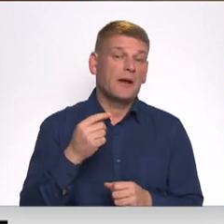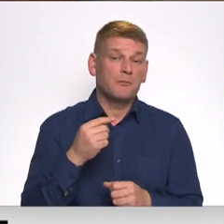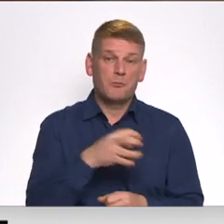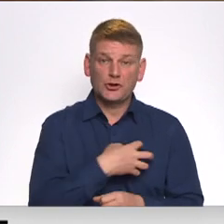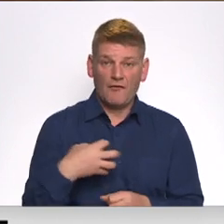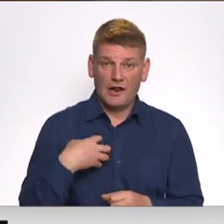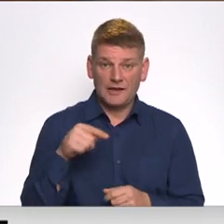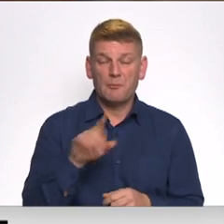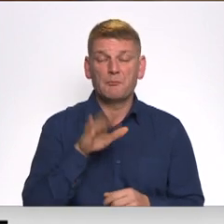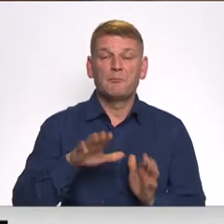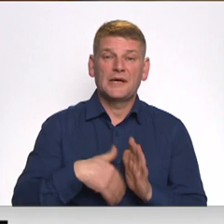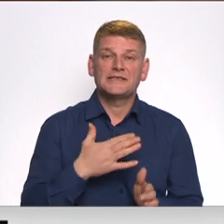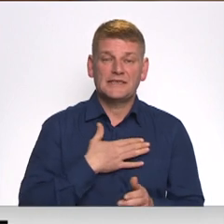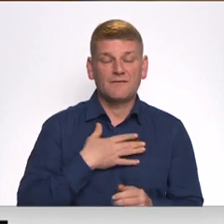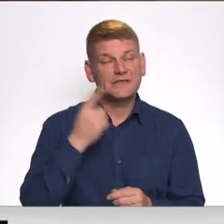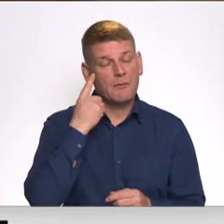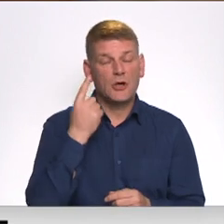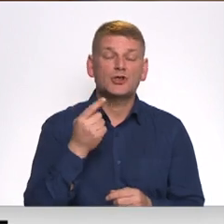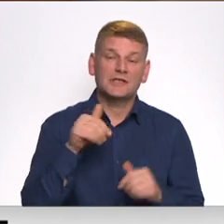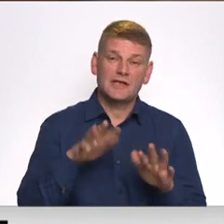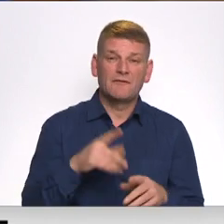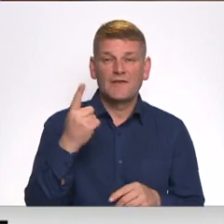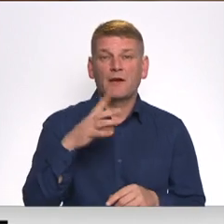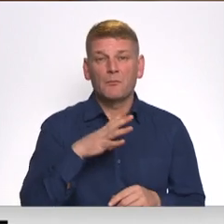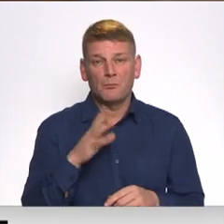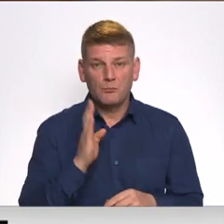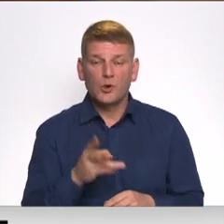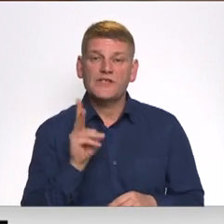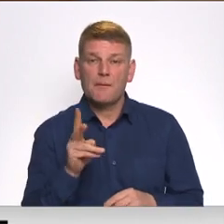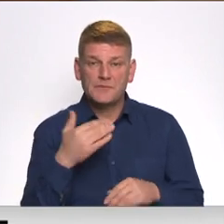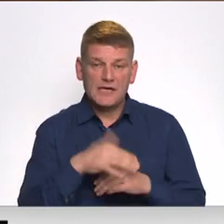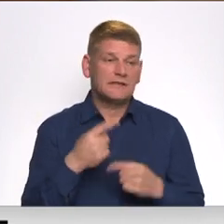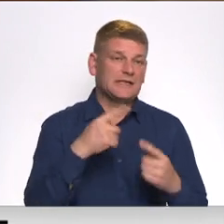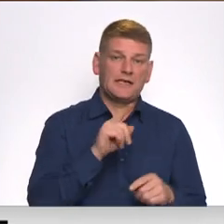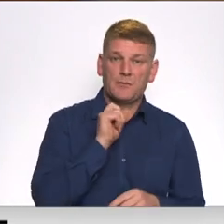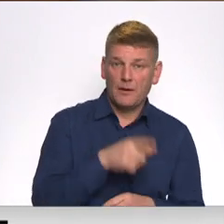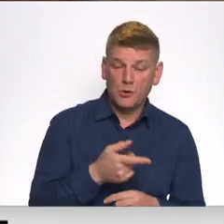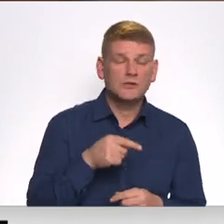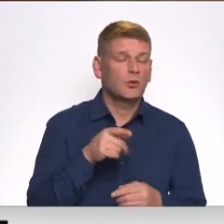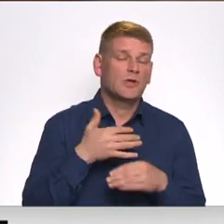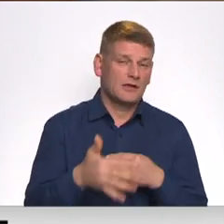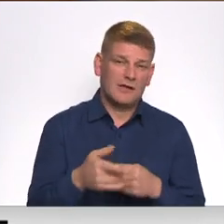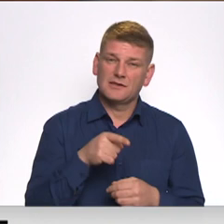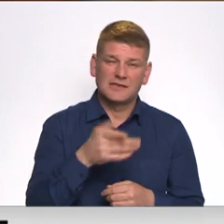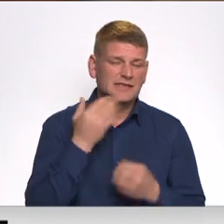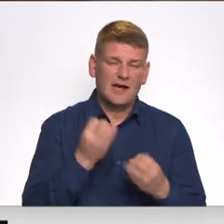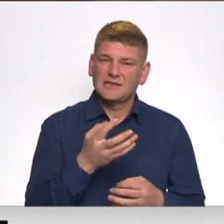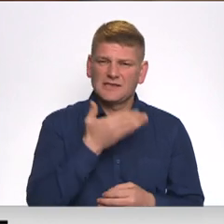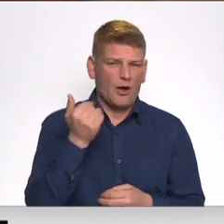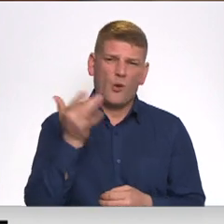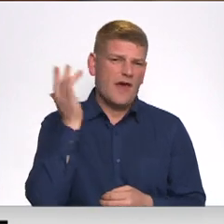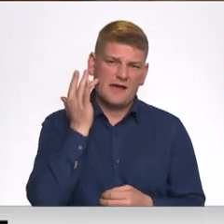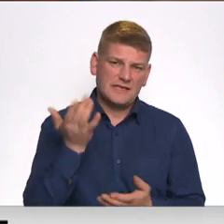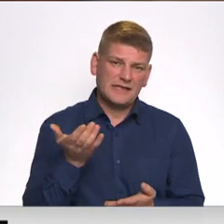pēc sava saprašanas lemt, nu, vieniem tur būs Ķempes iela, vieniem nebūs, un tā tālāk, nu, tas nav, nu, tas skaidrs, ka tas nav jēdzīgi,